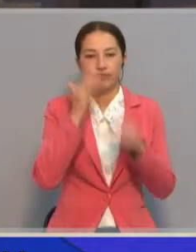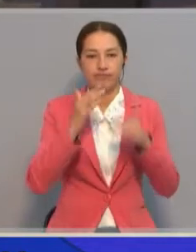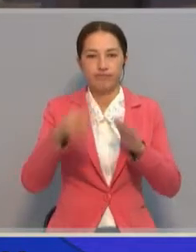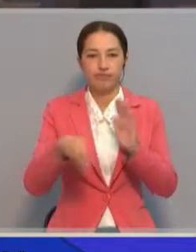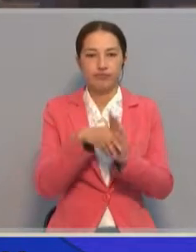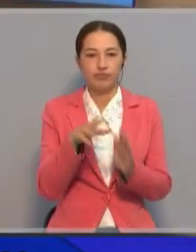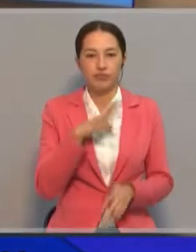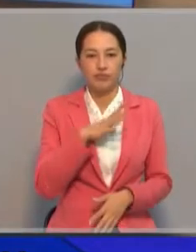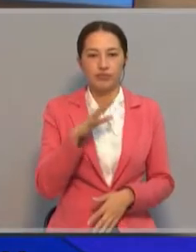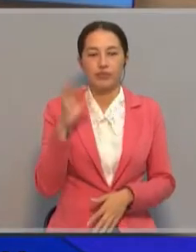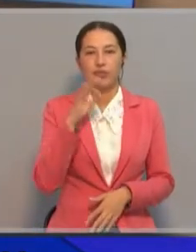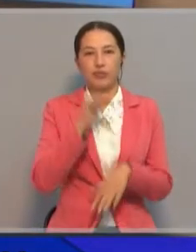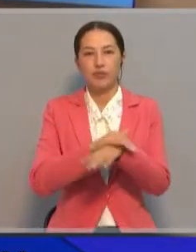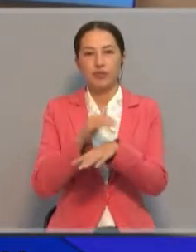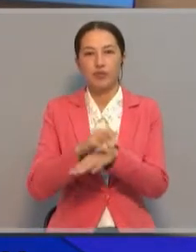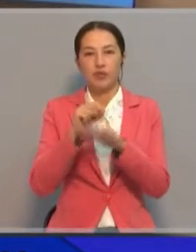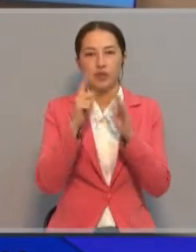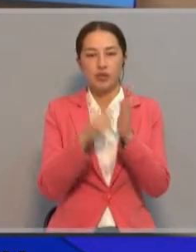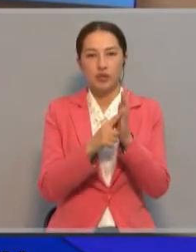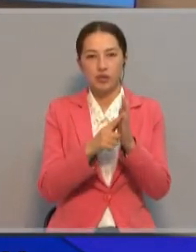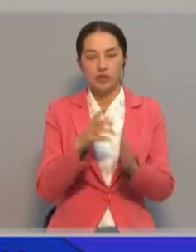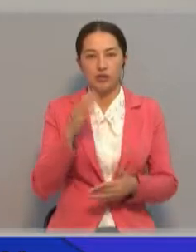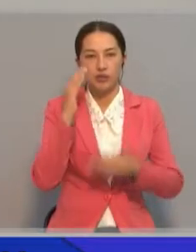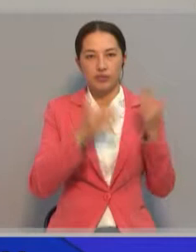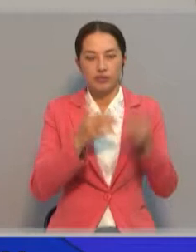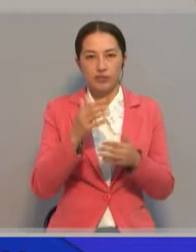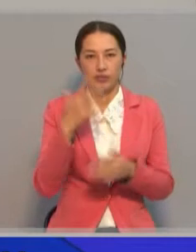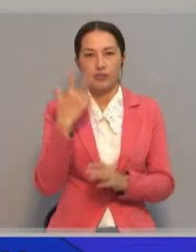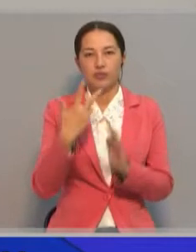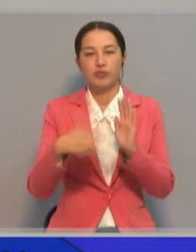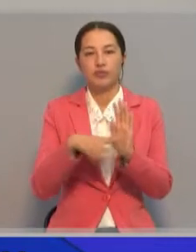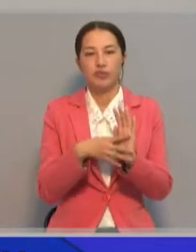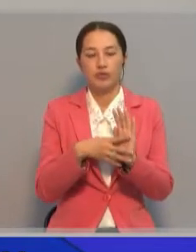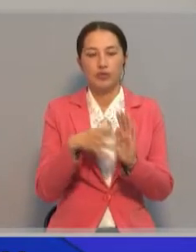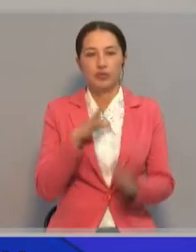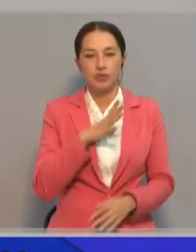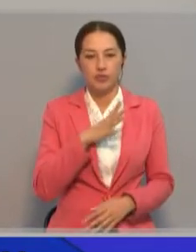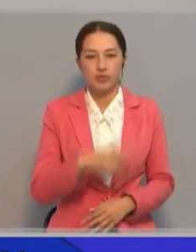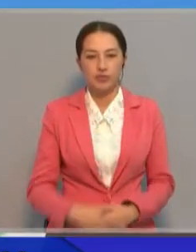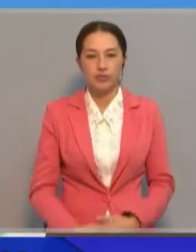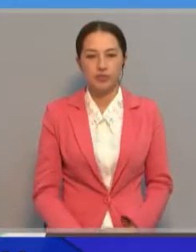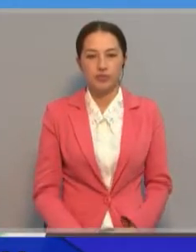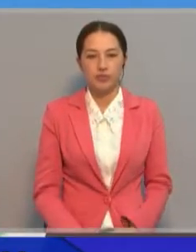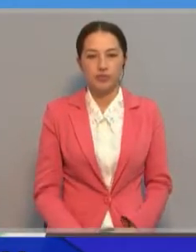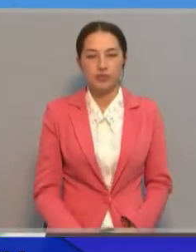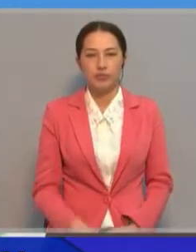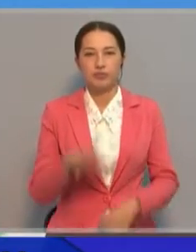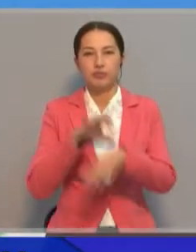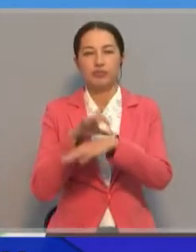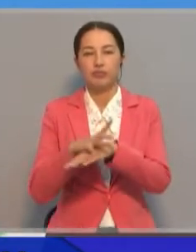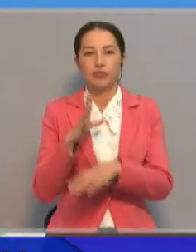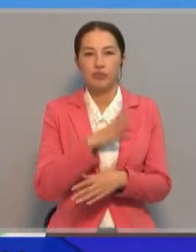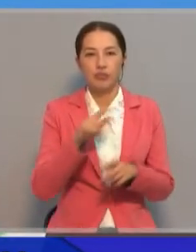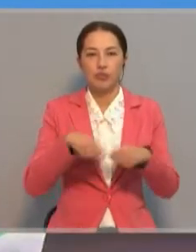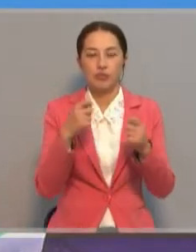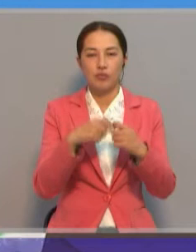сипатында, жымқыру фактілері бойынша 17, парақорлық бойынша 30 қылмыс тіркелген. Салалар бойынша анықталған